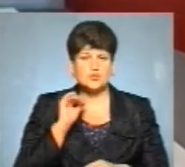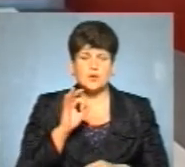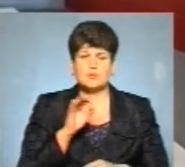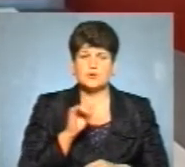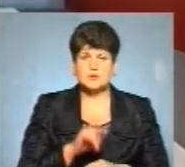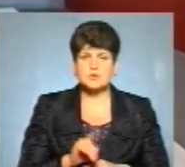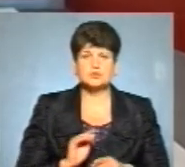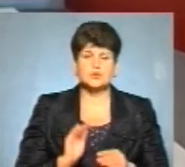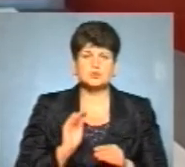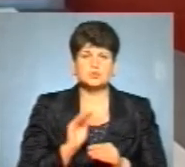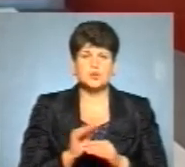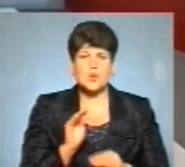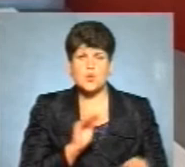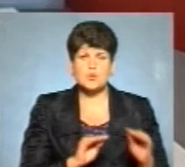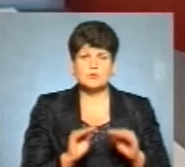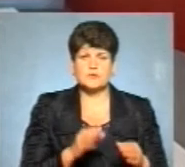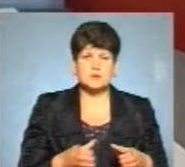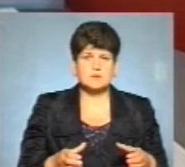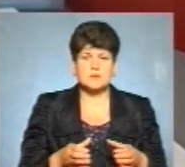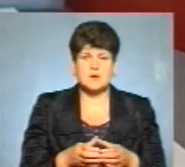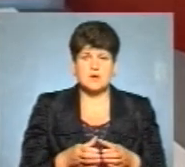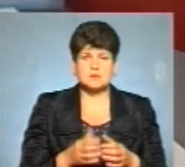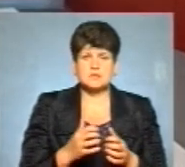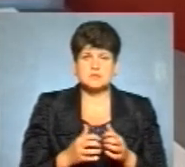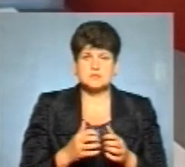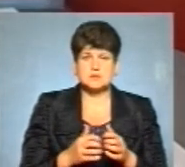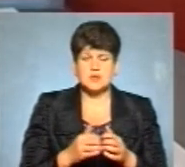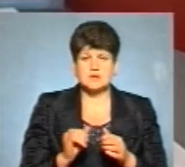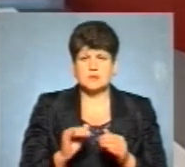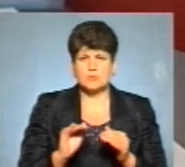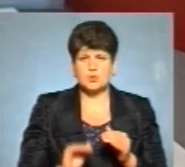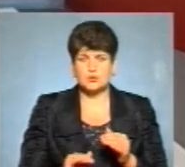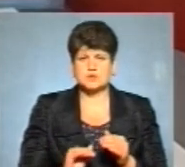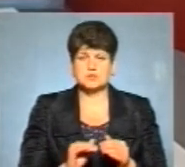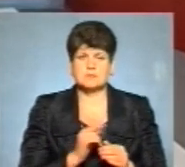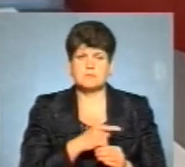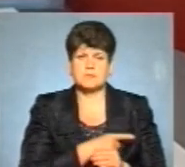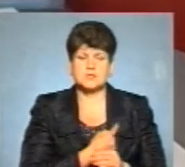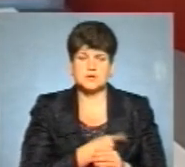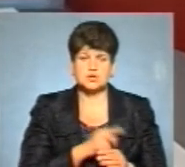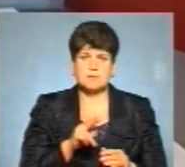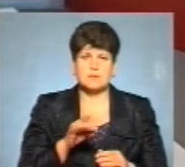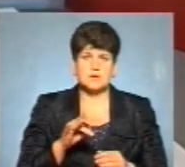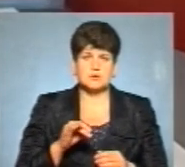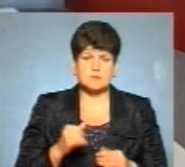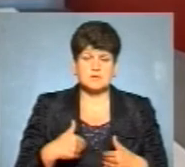щоб доукомплектувати бригади середнім і молодшим медичним персоналом. Сьогодні ми запропонували